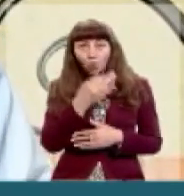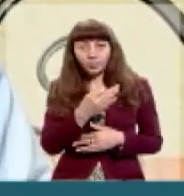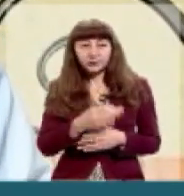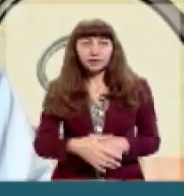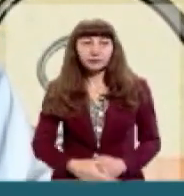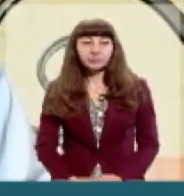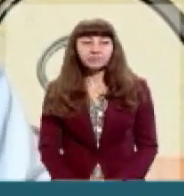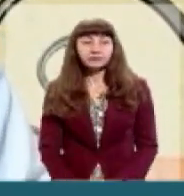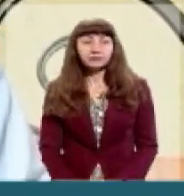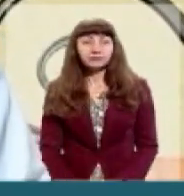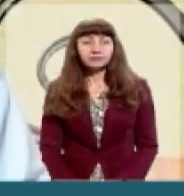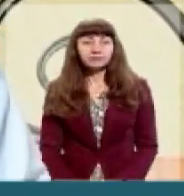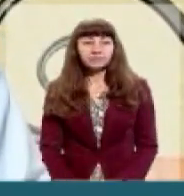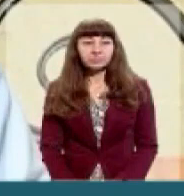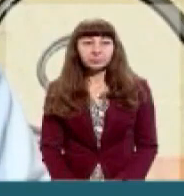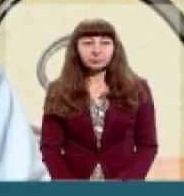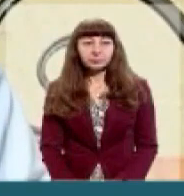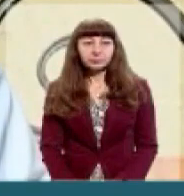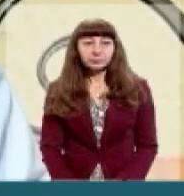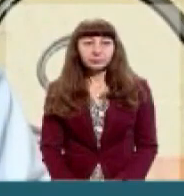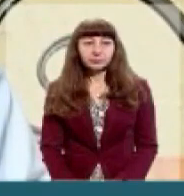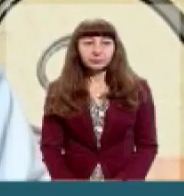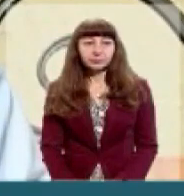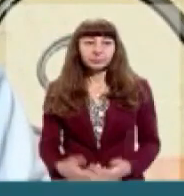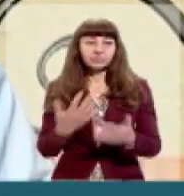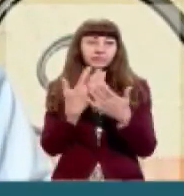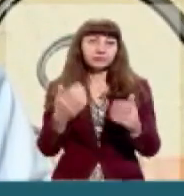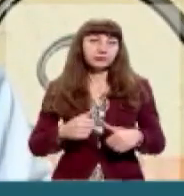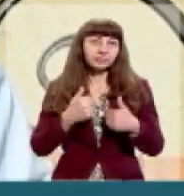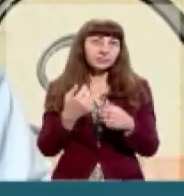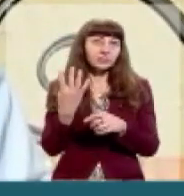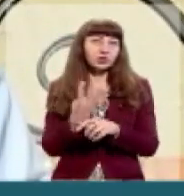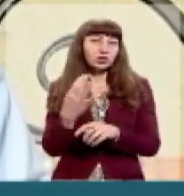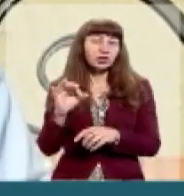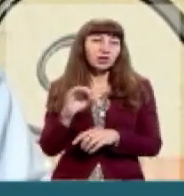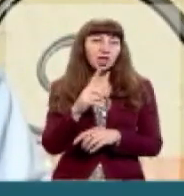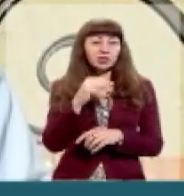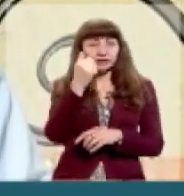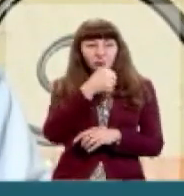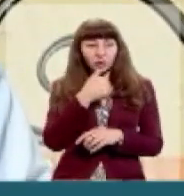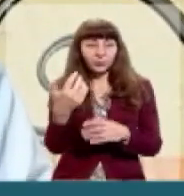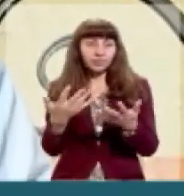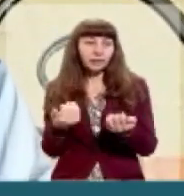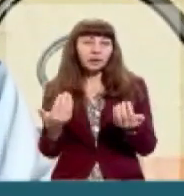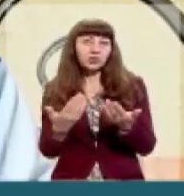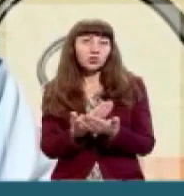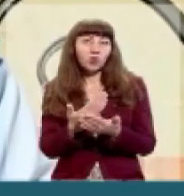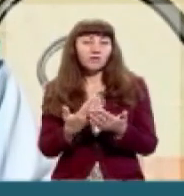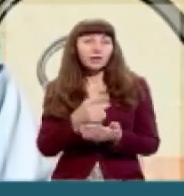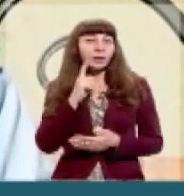бөлінетін жәрдемақы дейміз ғой, жаңағы үйді жалға алған кезде төленетін жәрдемақылар бар. Төленіп тұратын